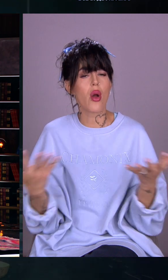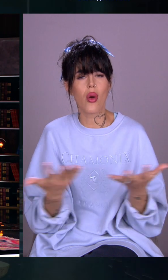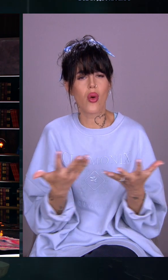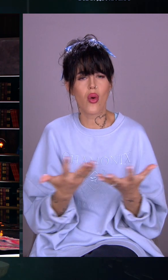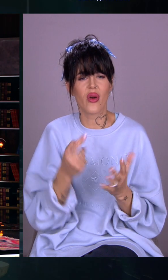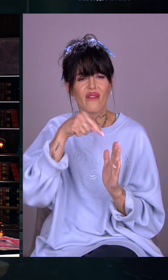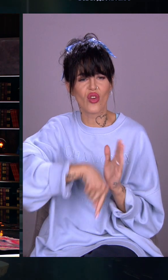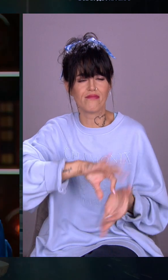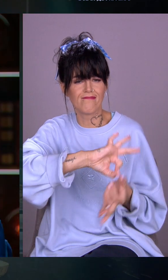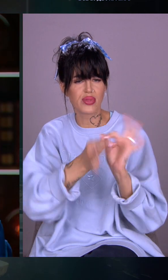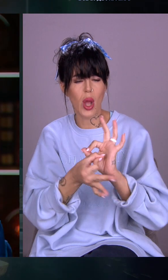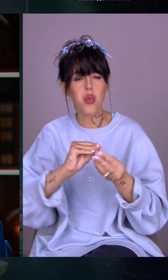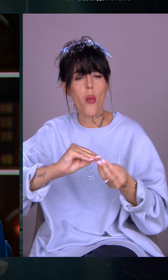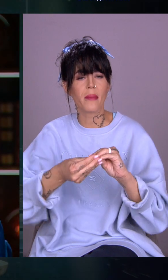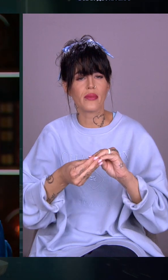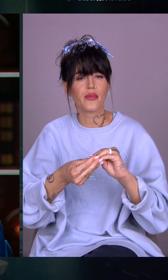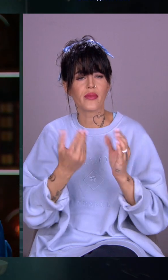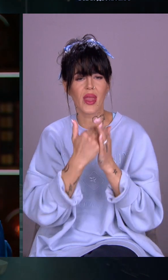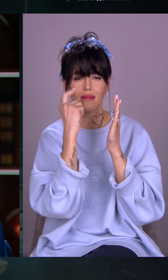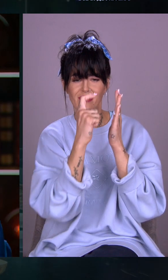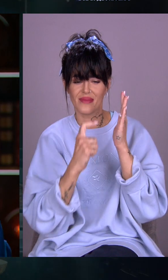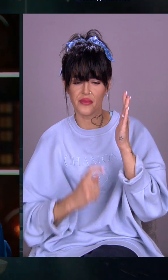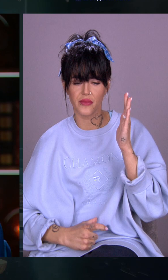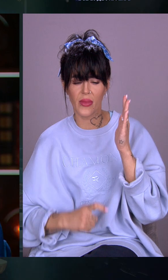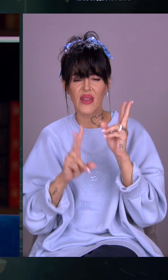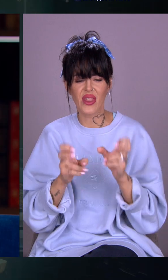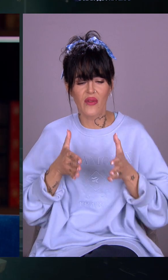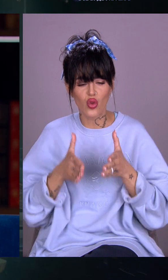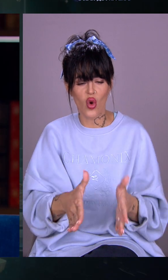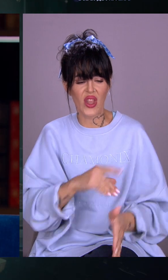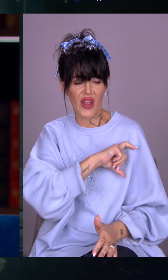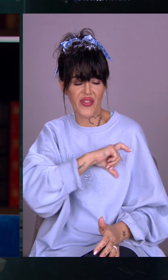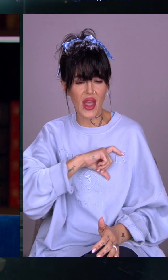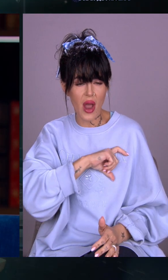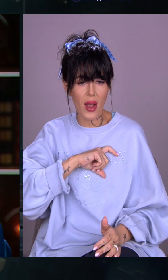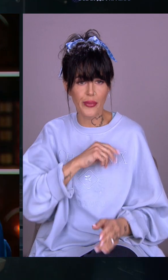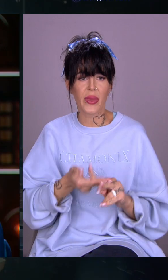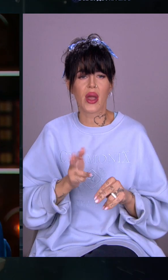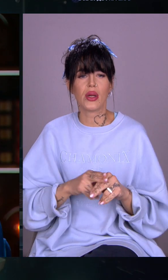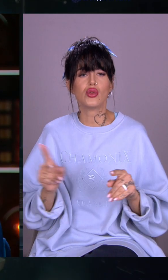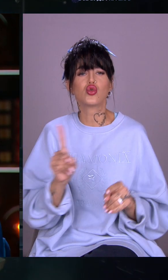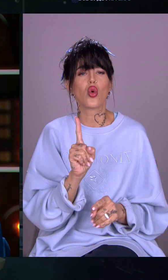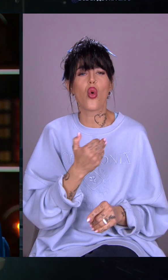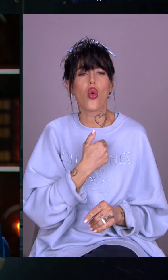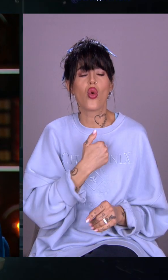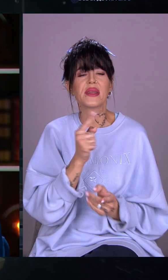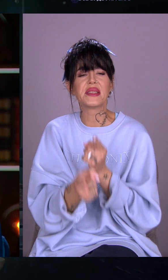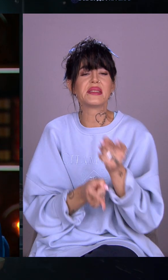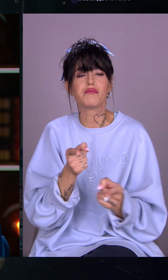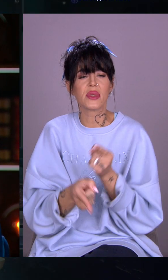ви розкриваєте, тезово, шлях ветерана, що він, як він його проходить і що ви хочете змінити, яким ви його